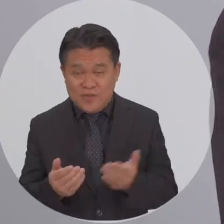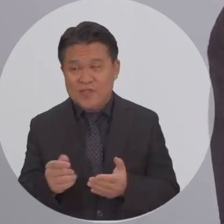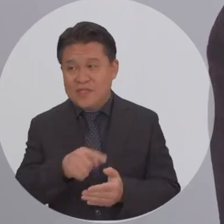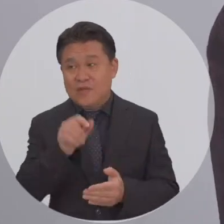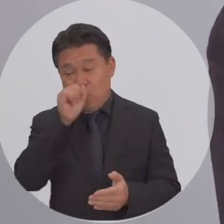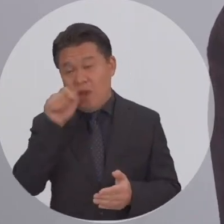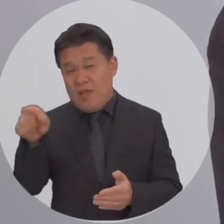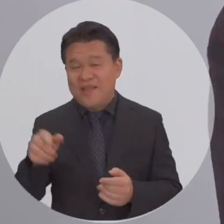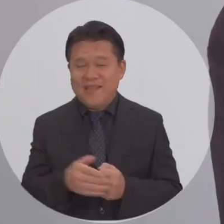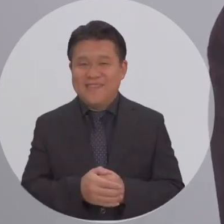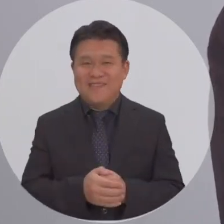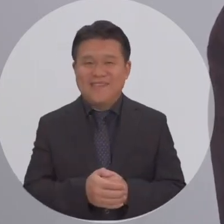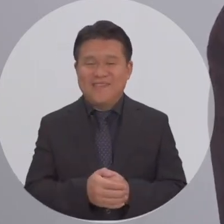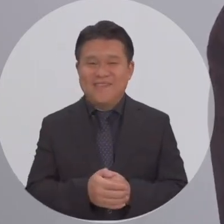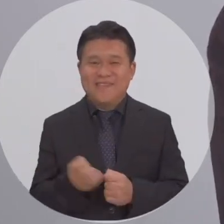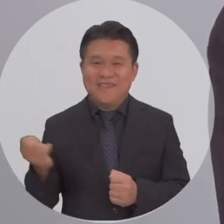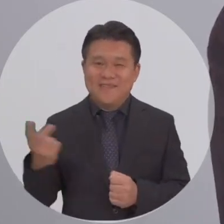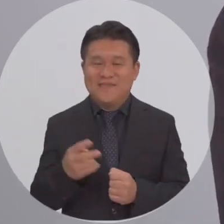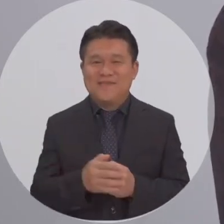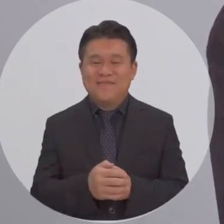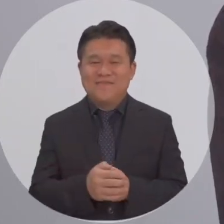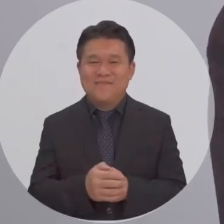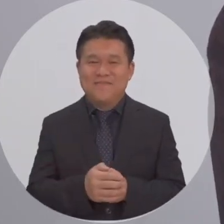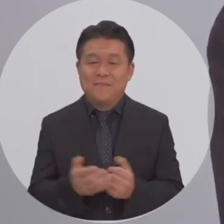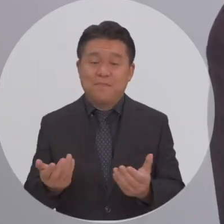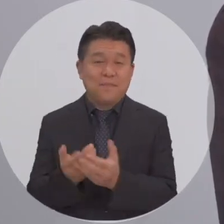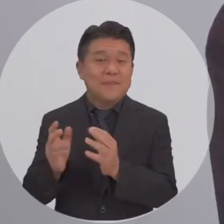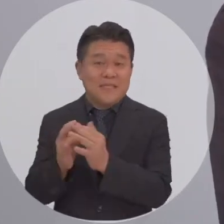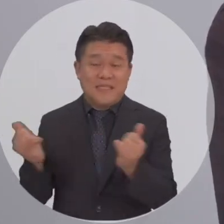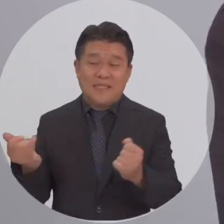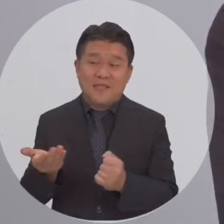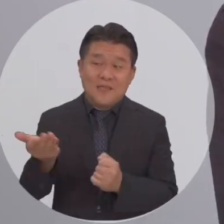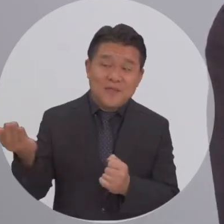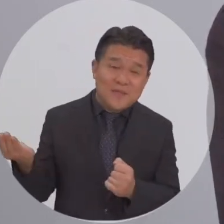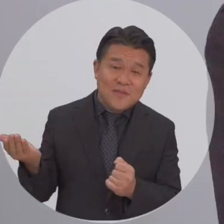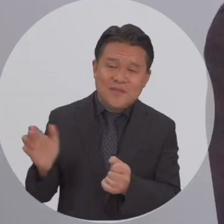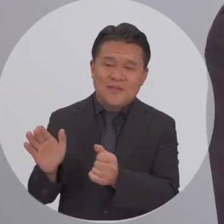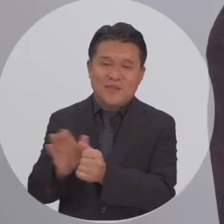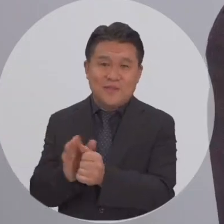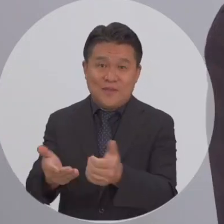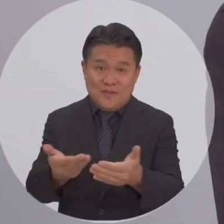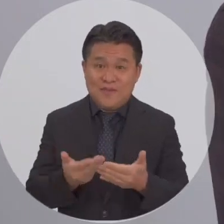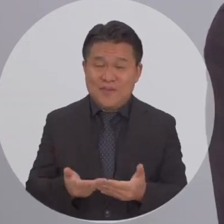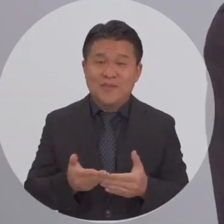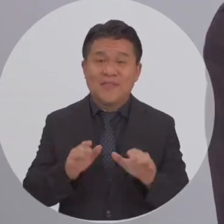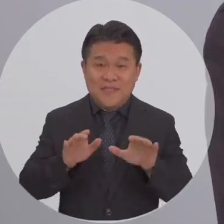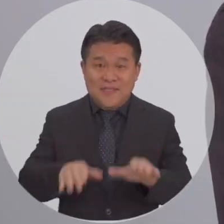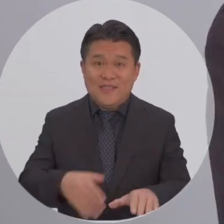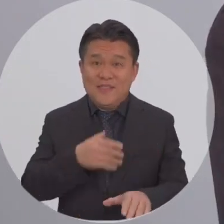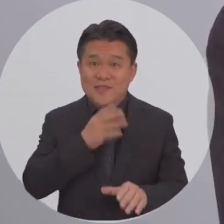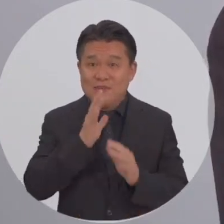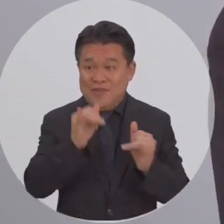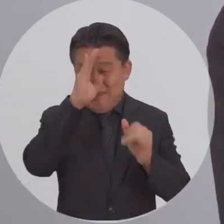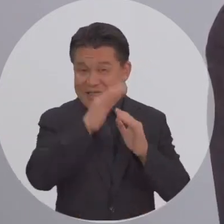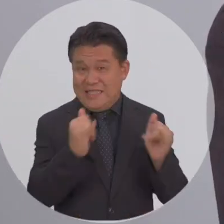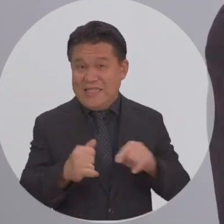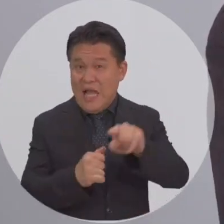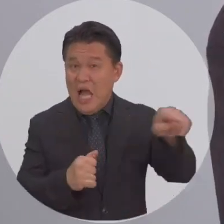좋아하고, 또 우리 그 발달 장애인들한테 서비스를 제공받고 있는 우리 환자들